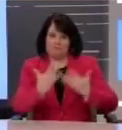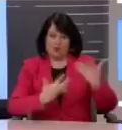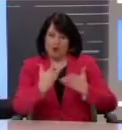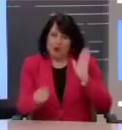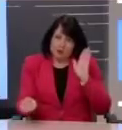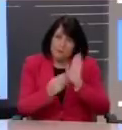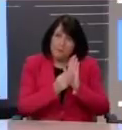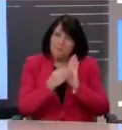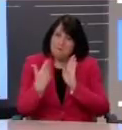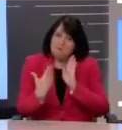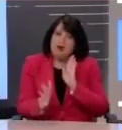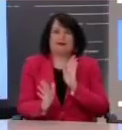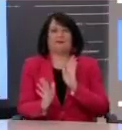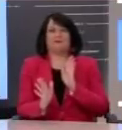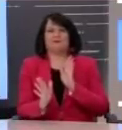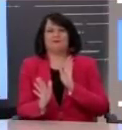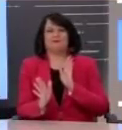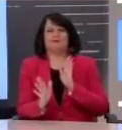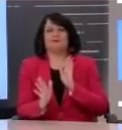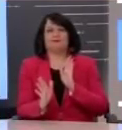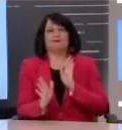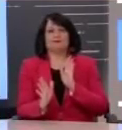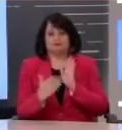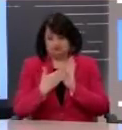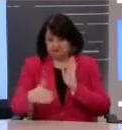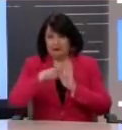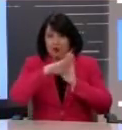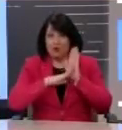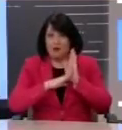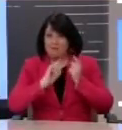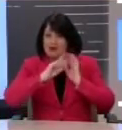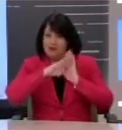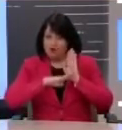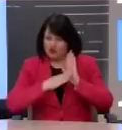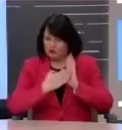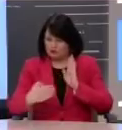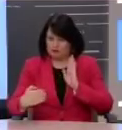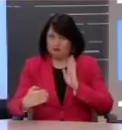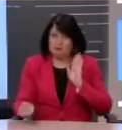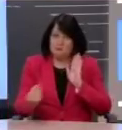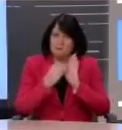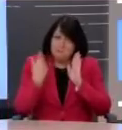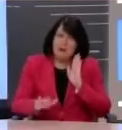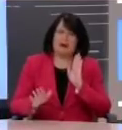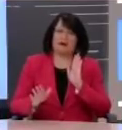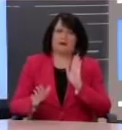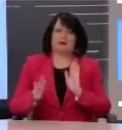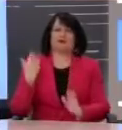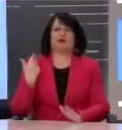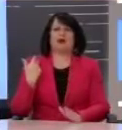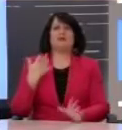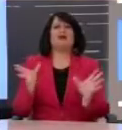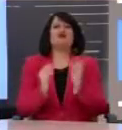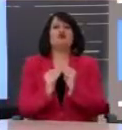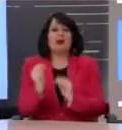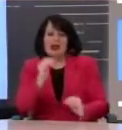δαπάνη, που έχει κατατεθεί και στο μεσοπρόθεσμο πρόγραμμα, εδώ στη Βουλή, για τους